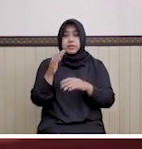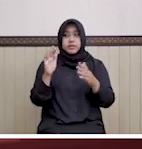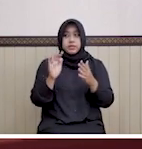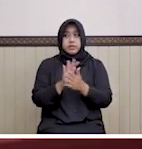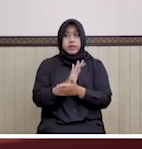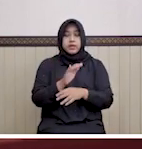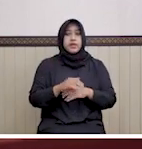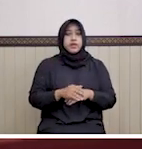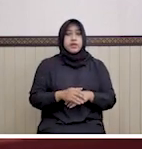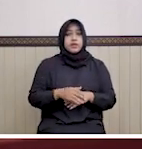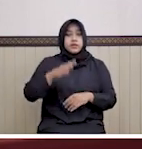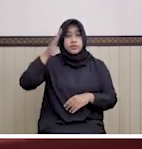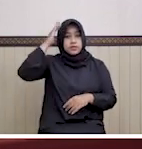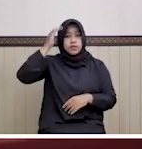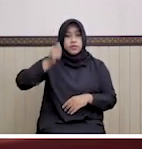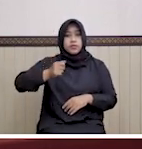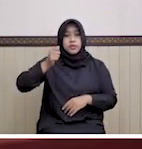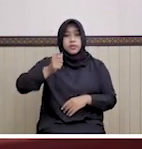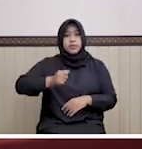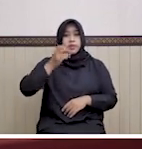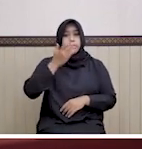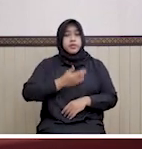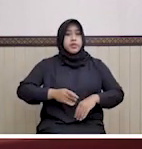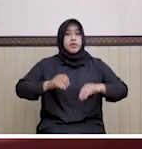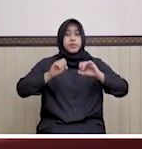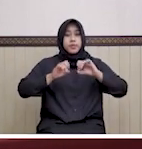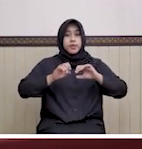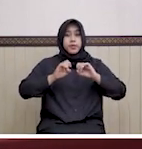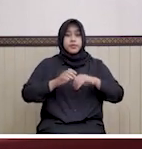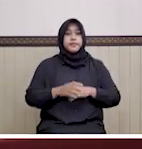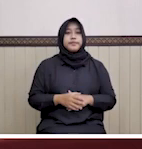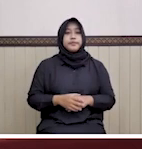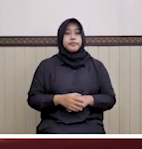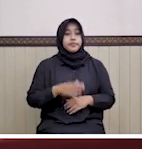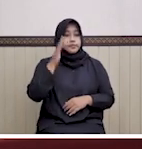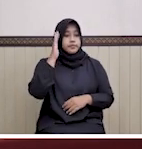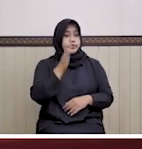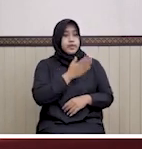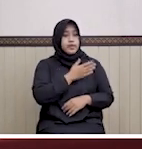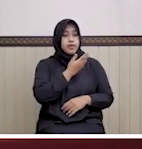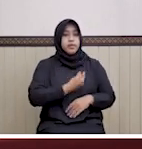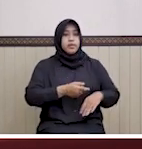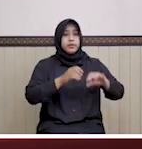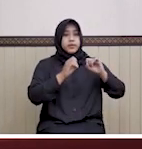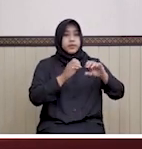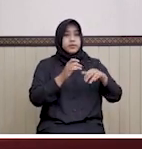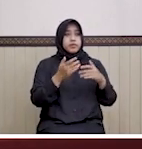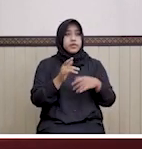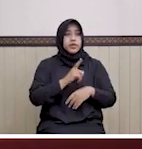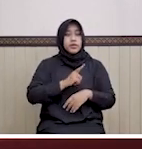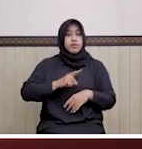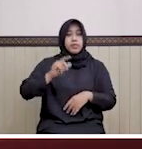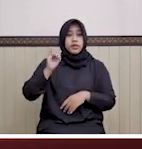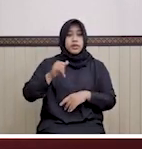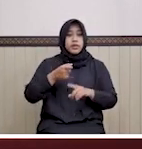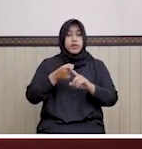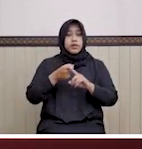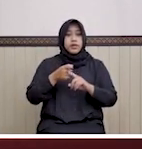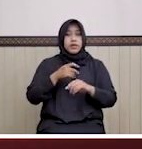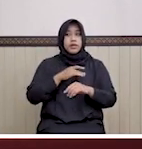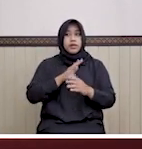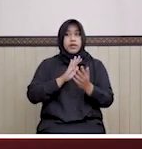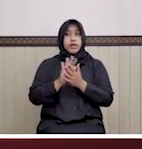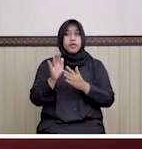kesempatannya salamualaikum warahmatullahi wabarakatuh salam warahmatullah wabarakatuh Setelah sekian lama ya kita daring ya